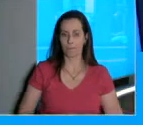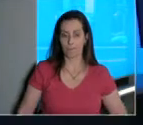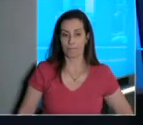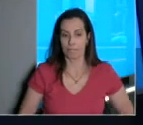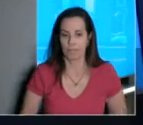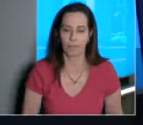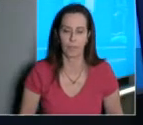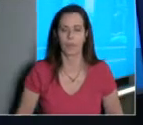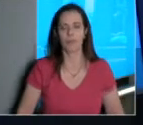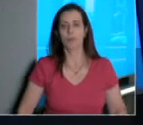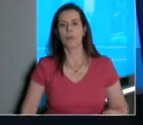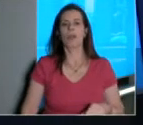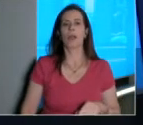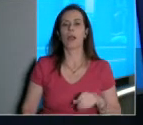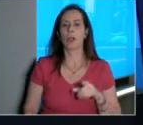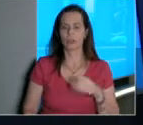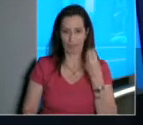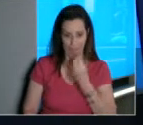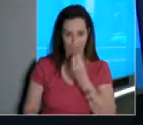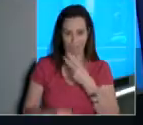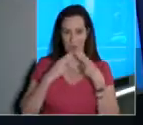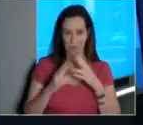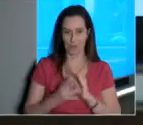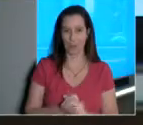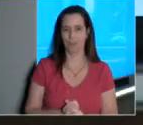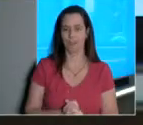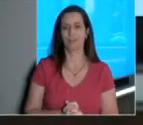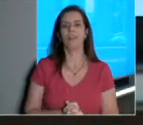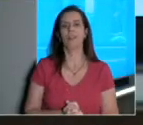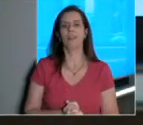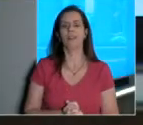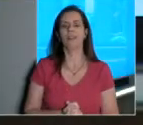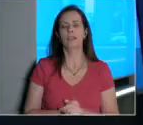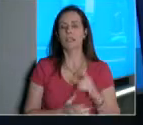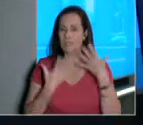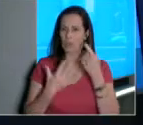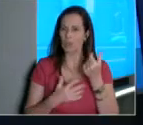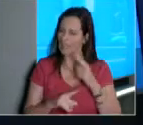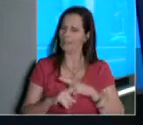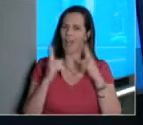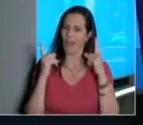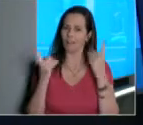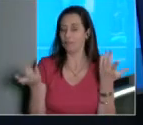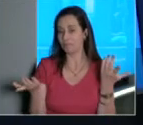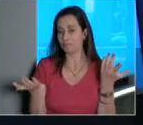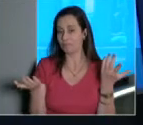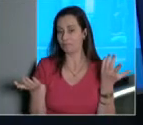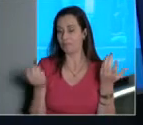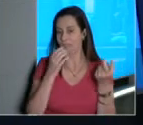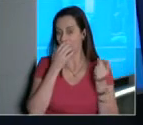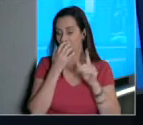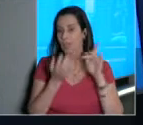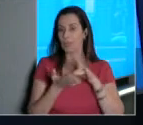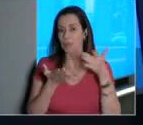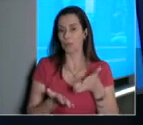כן, אז זו כתבתה של מאי מנשה, רגע, מאוניברסיטת תל אביב, על סיפור קצת אחר של מישהי